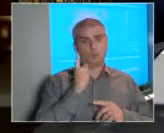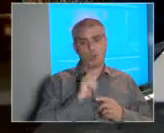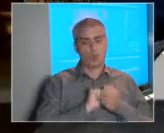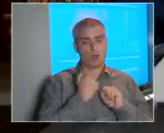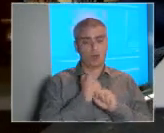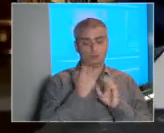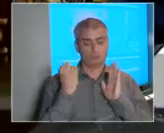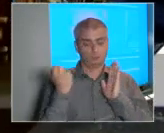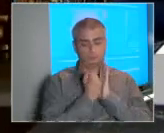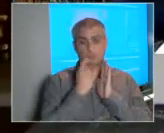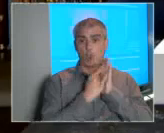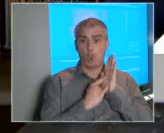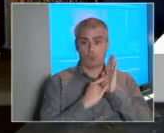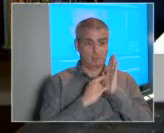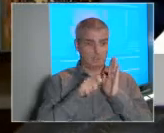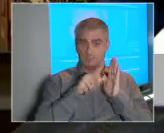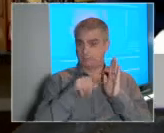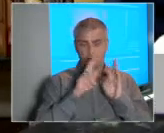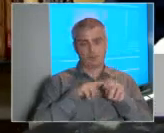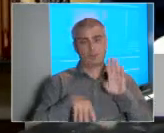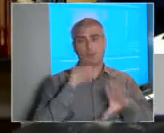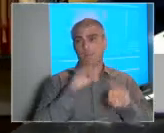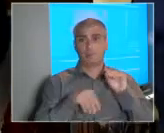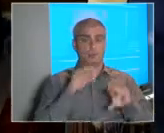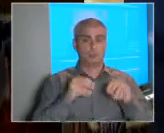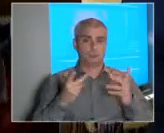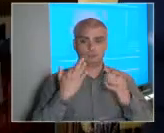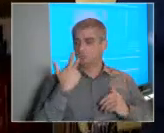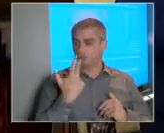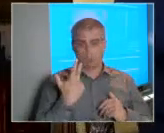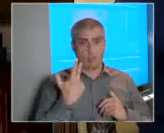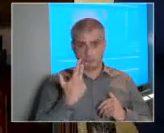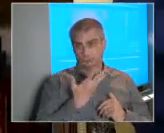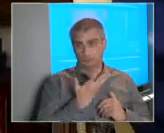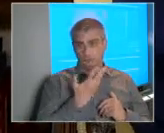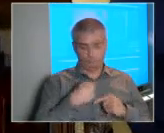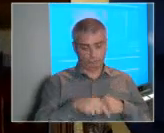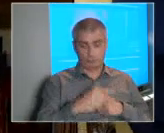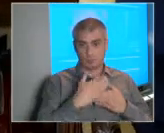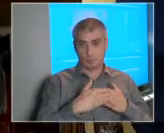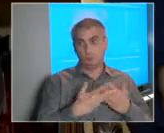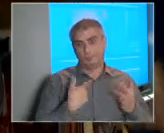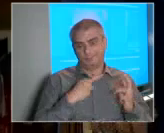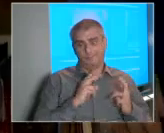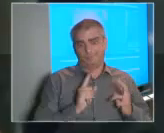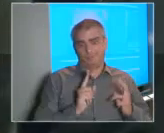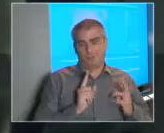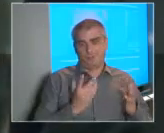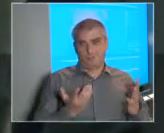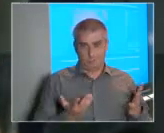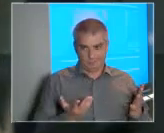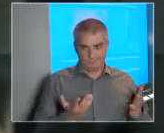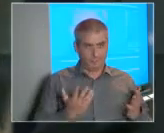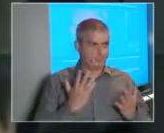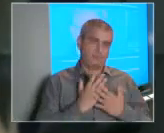להעביר חוק של פיזור הכנסת, ואז אנחנו הולכים לבחירות מספר 3 בשנה הזאת, נקווה שלא נגיע לזה,